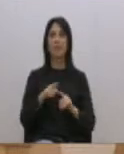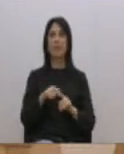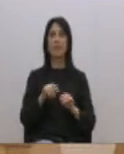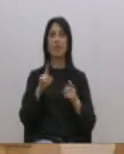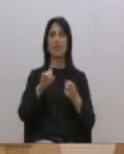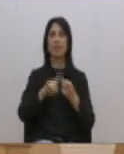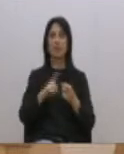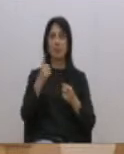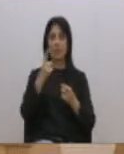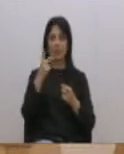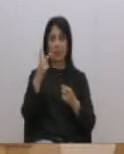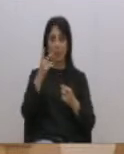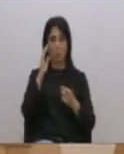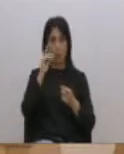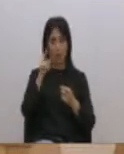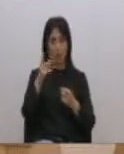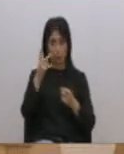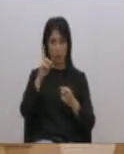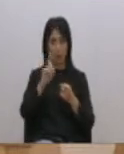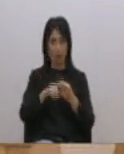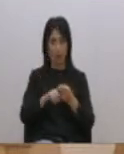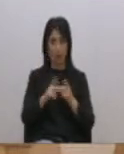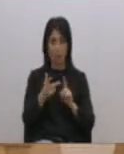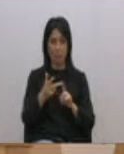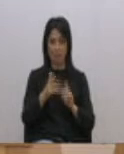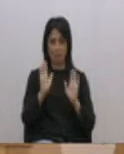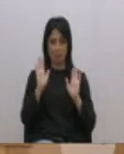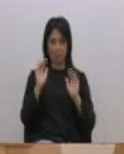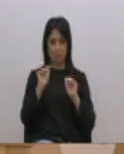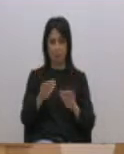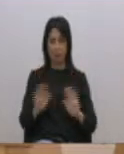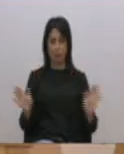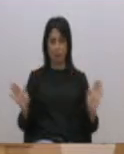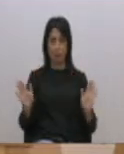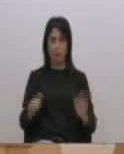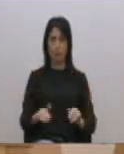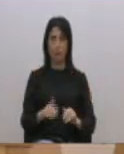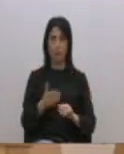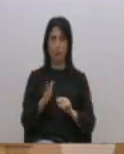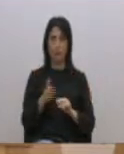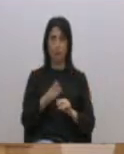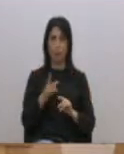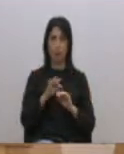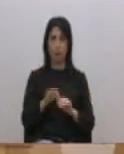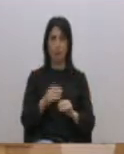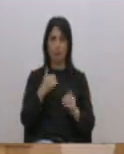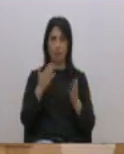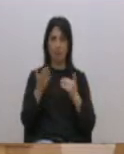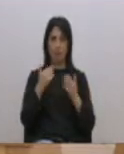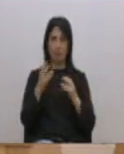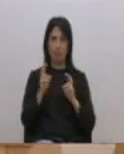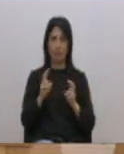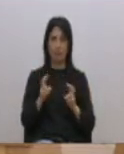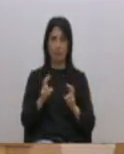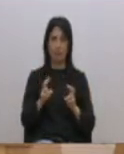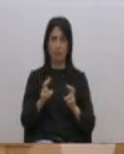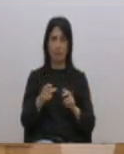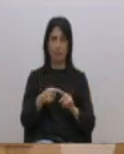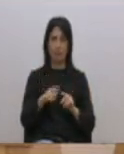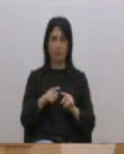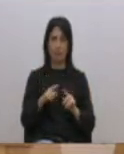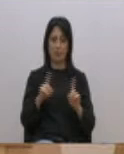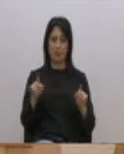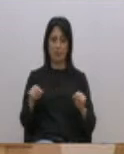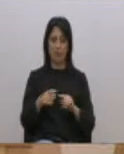Anu, de ce va pierde de mevore musulmane? Sună și eu. De mesa mea musulmane, ratmanul de țața că e un chatar de sketch, scrie am